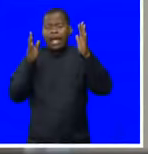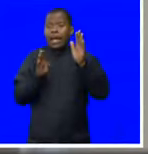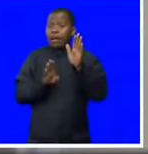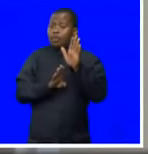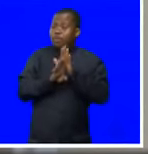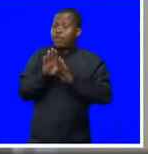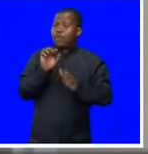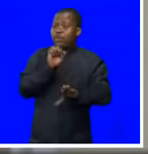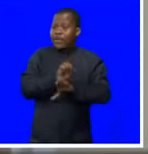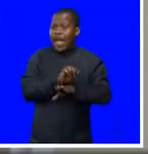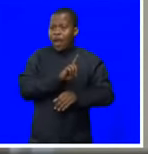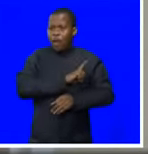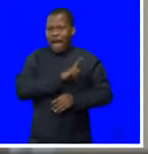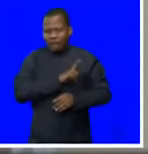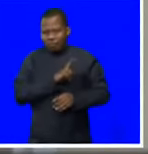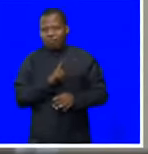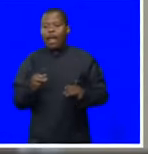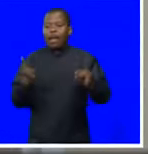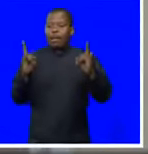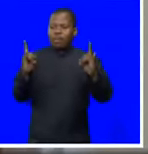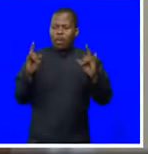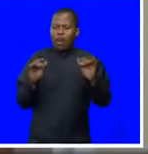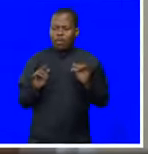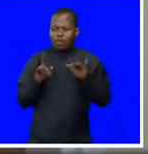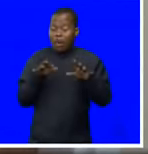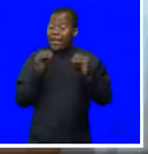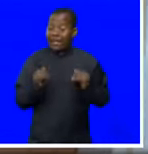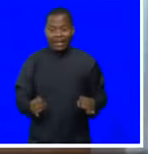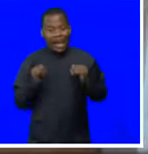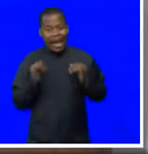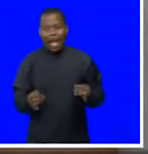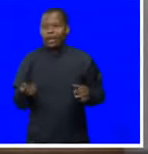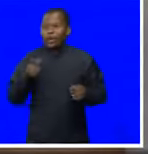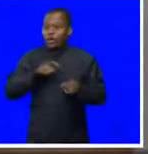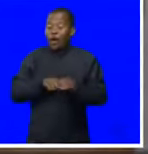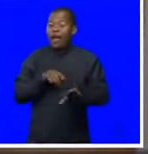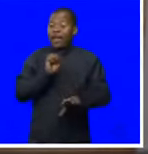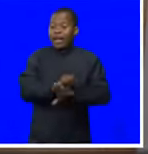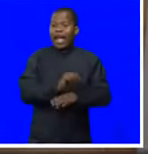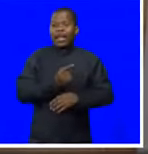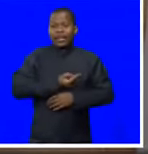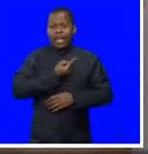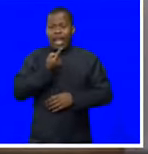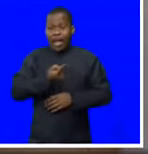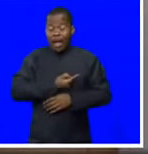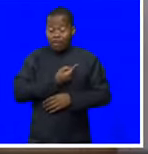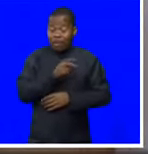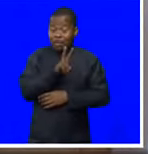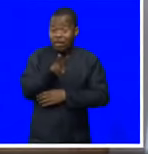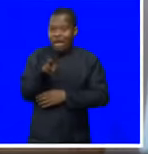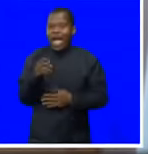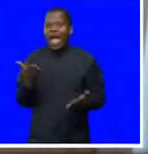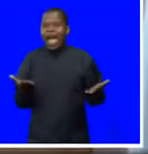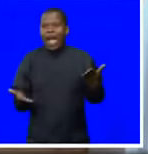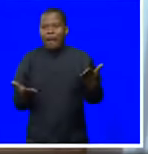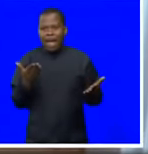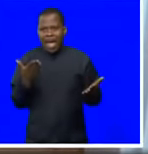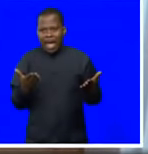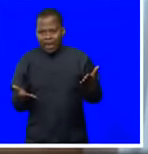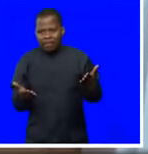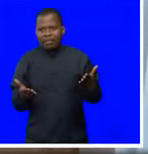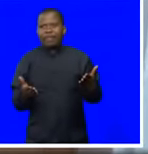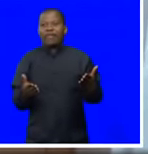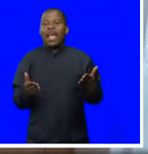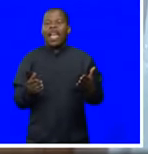egroundini president yilelitimisele ngendlela lesimanga. Ngike ngababona lokho ukuthi kusho sinoma songakhipha nje isikotela emgodzini usibeke